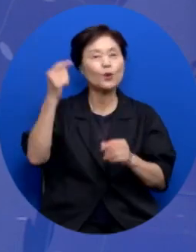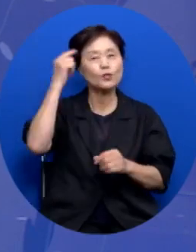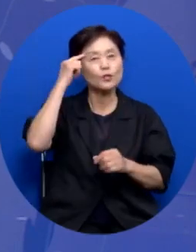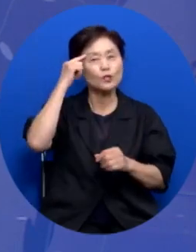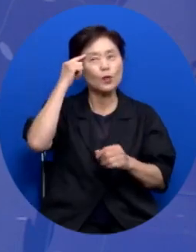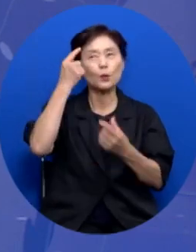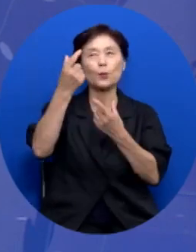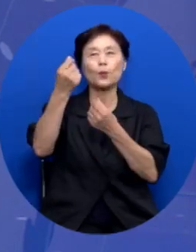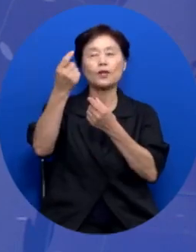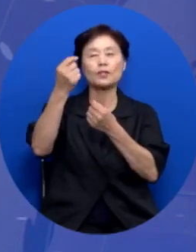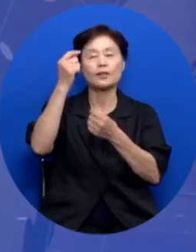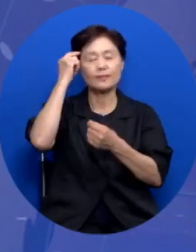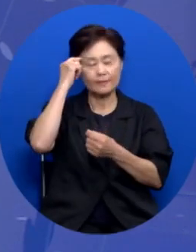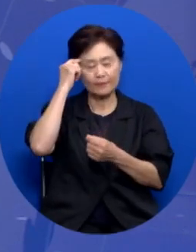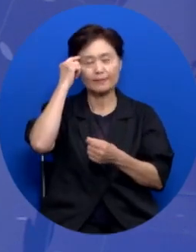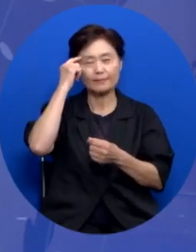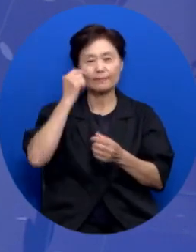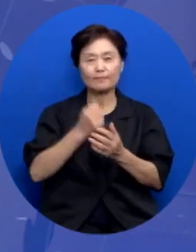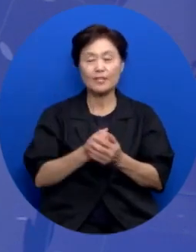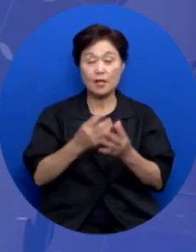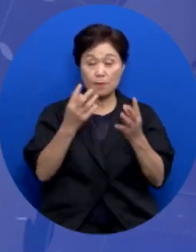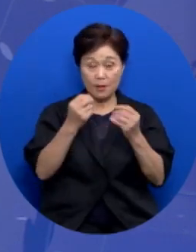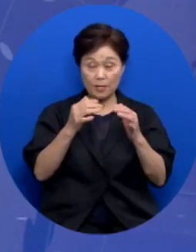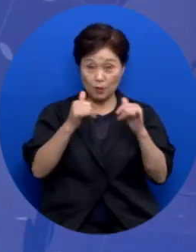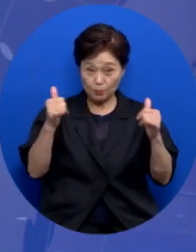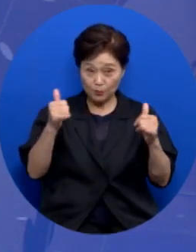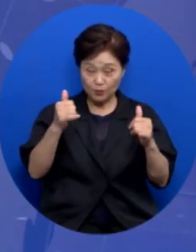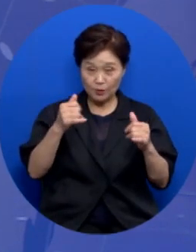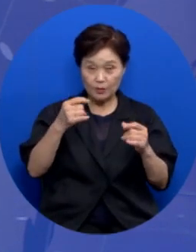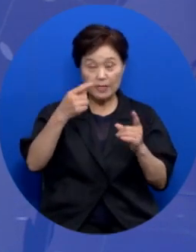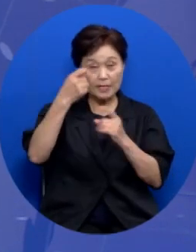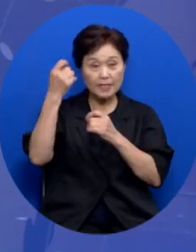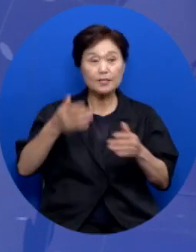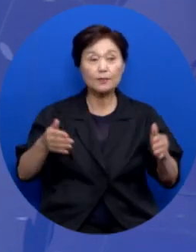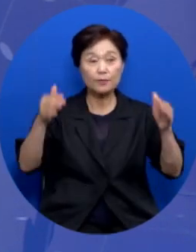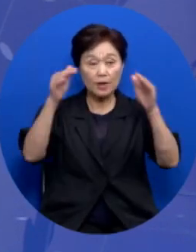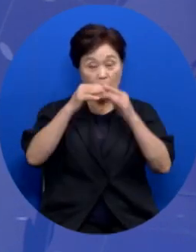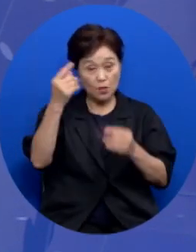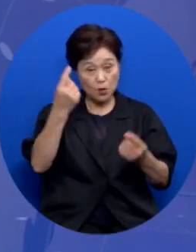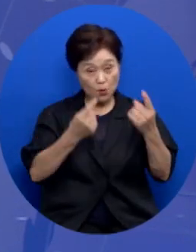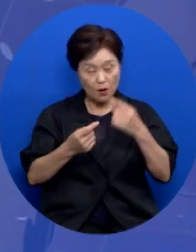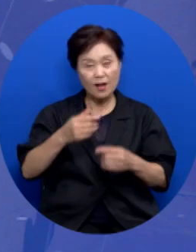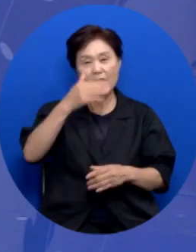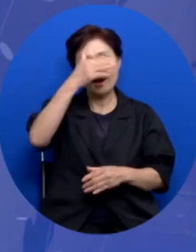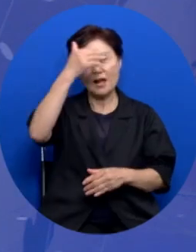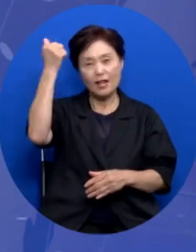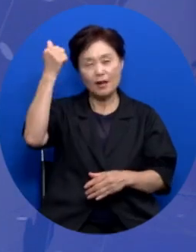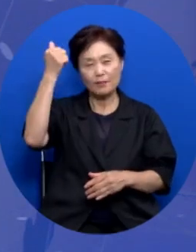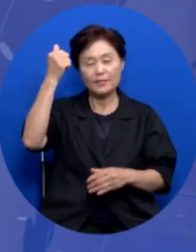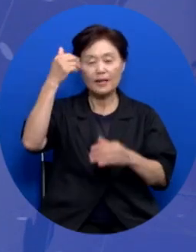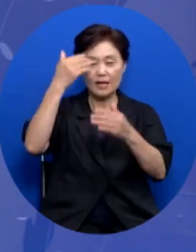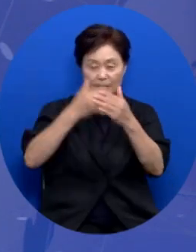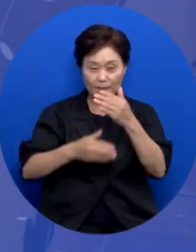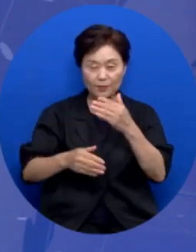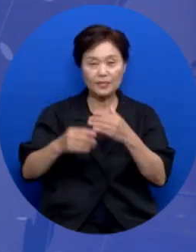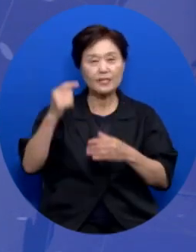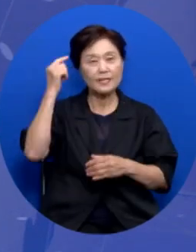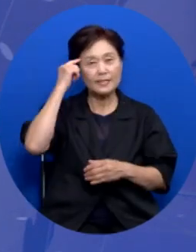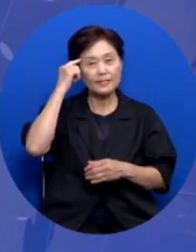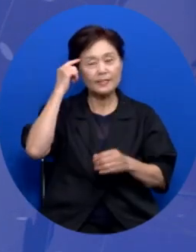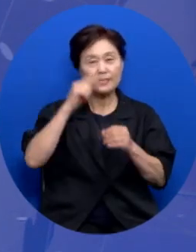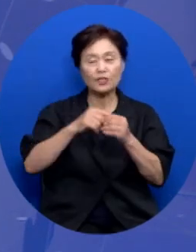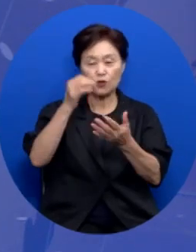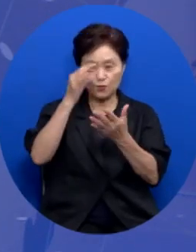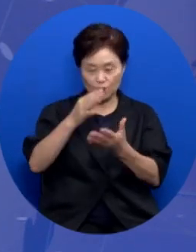맞닿 있다고 생각한다 또 많은 분이 기념관을 방문해 할아버지께서 남긴 정신적 유산을 통해